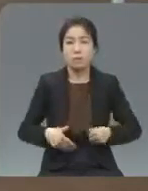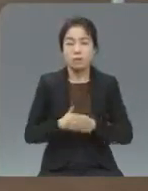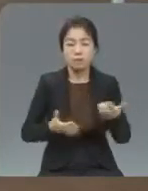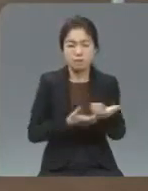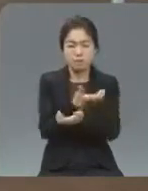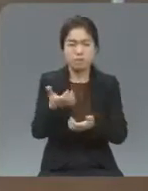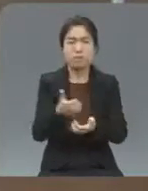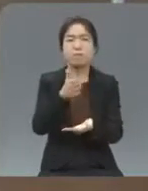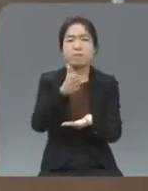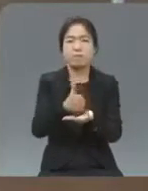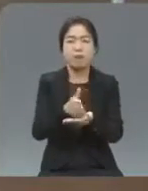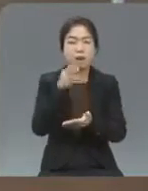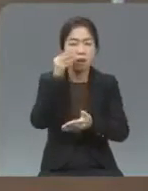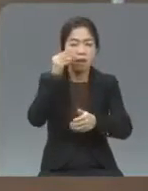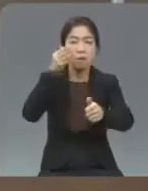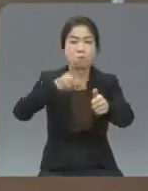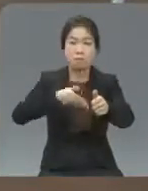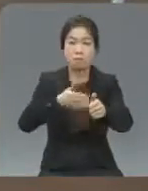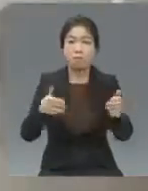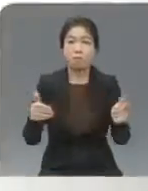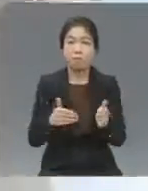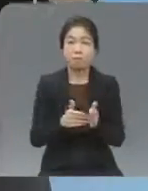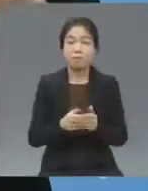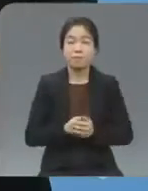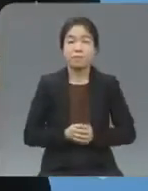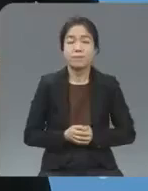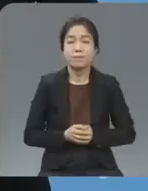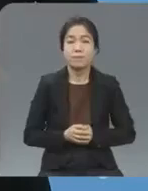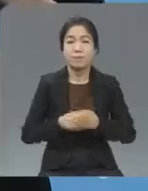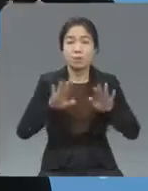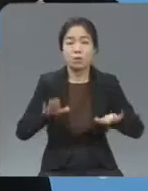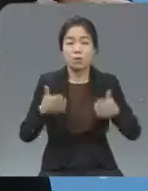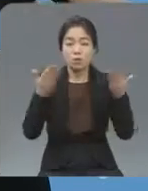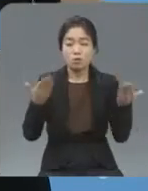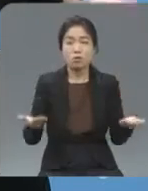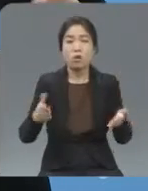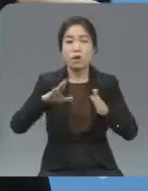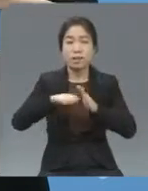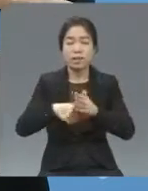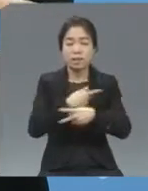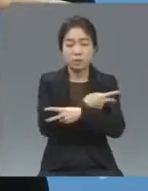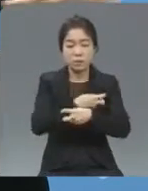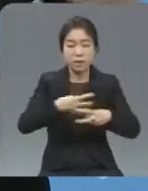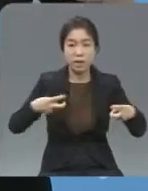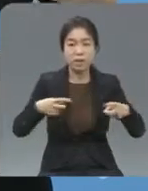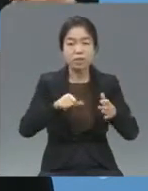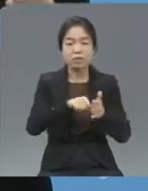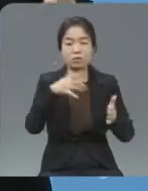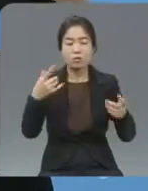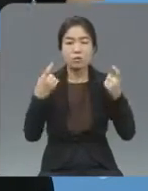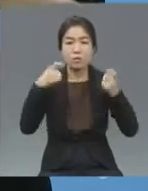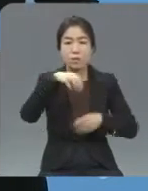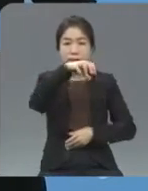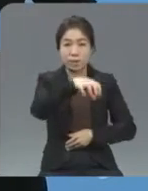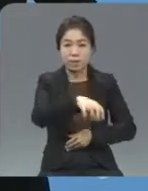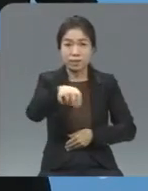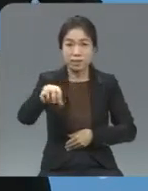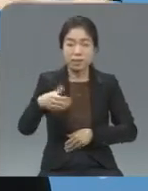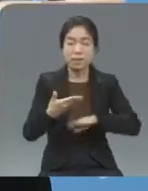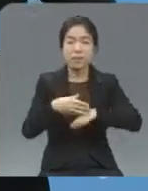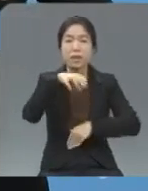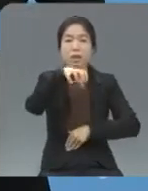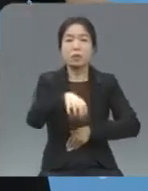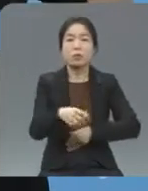자제해 줄 것을 간곡히 호소했습니다. 올 휴가철에는 해수욕장과 유명 관광지 등